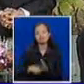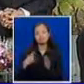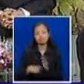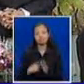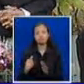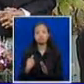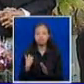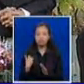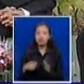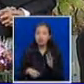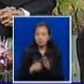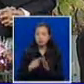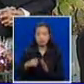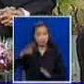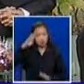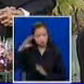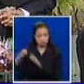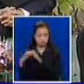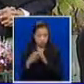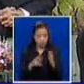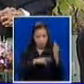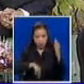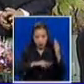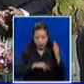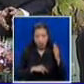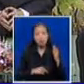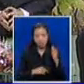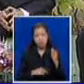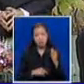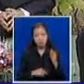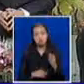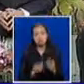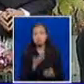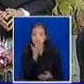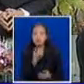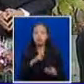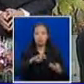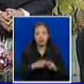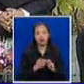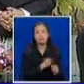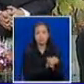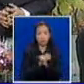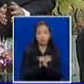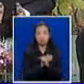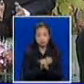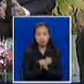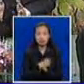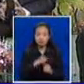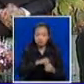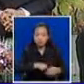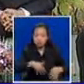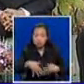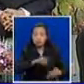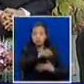เอ่อจำนวนกองกำลังของเราในในภาคใต้เนี่ยต้องมีมากนะครับเพราะว่าเอ่อมีพี่น้องประชาชนรวมทั้งกลุ่มคน